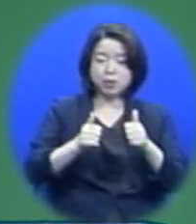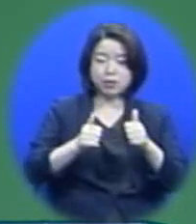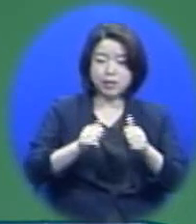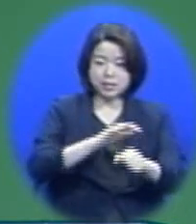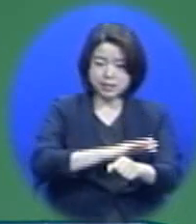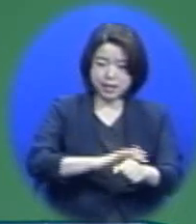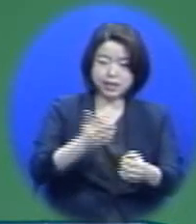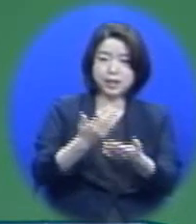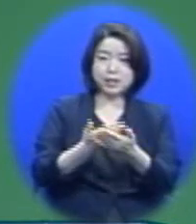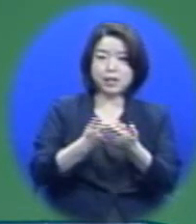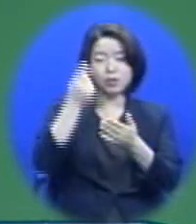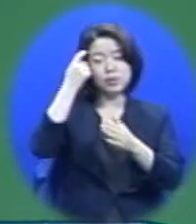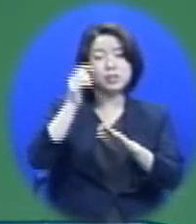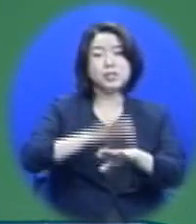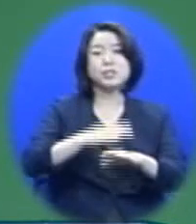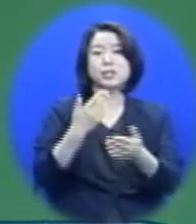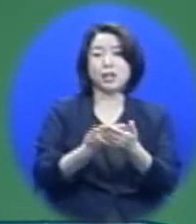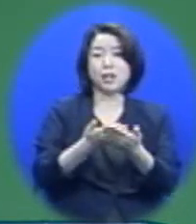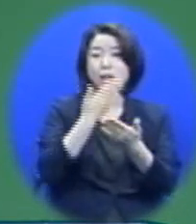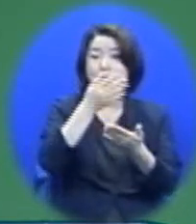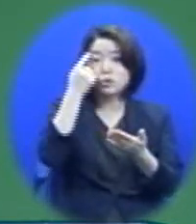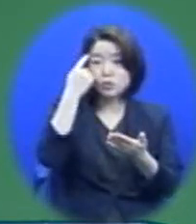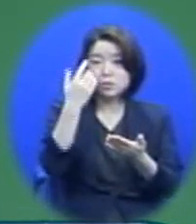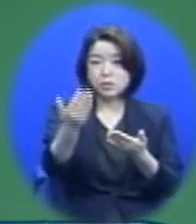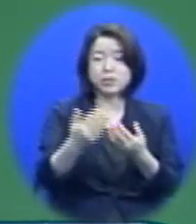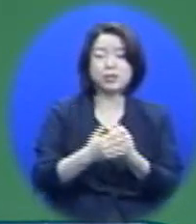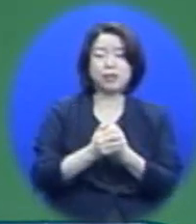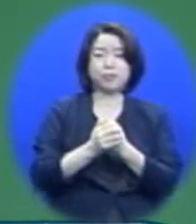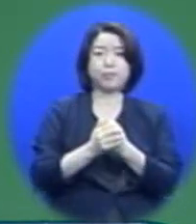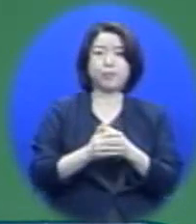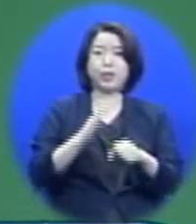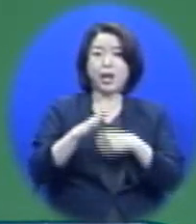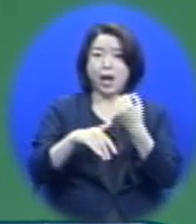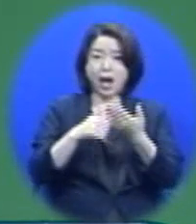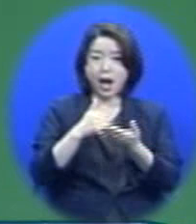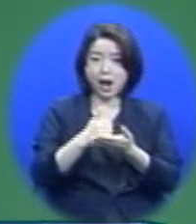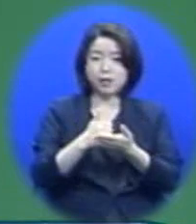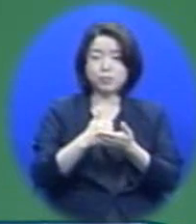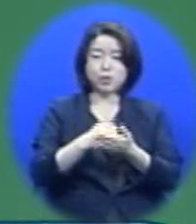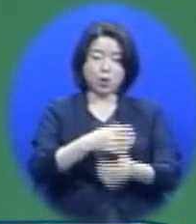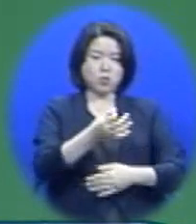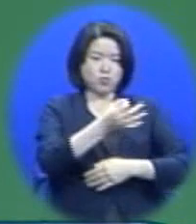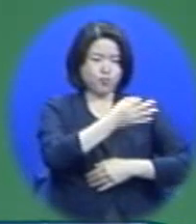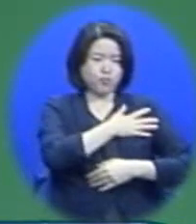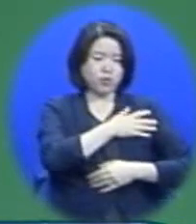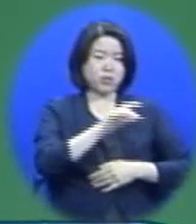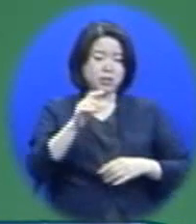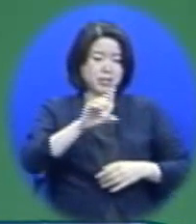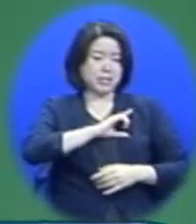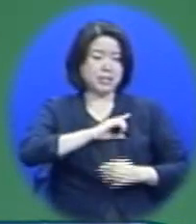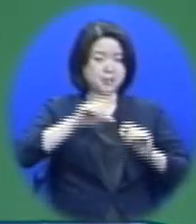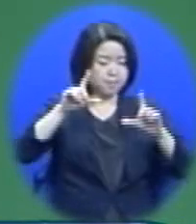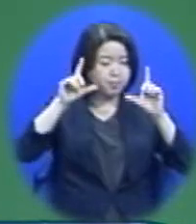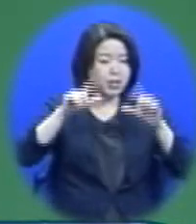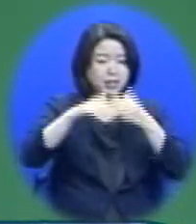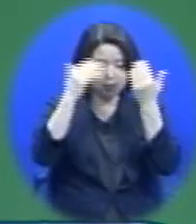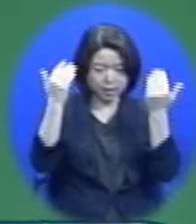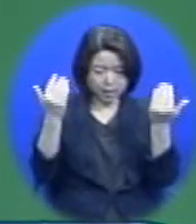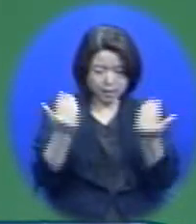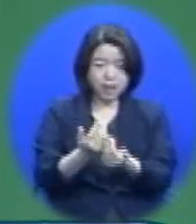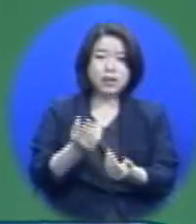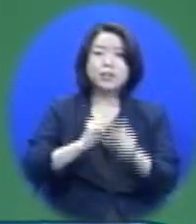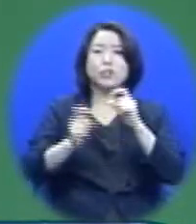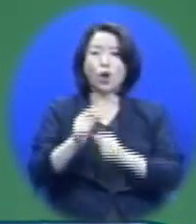지혜해달라고 그렇게 구할 수 있었을까? 하나님은 부도 명예도 권세도 다 주시겠다고